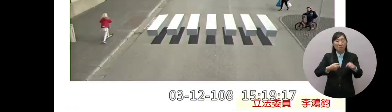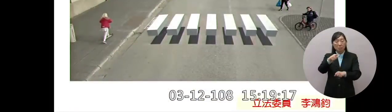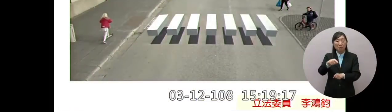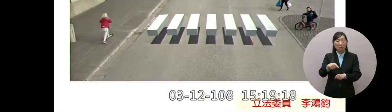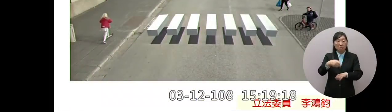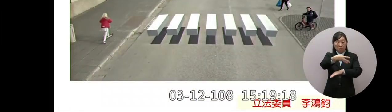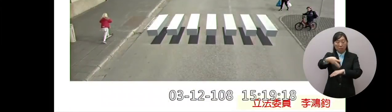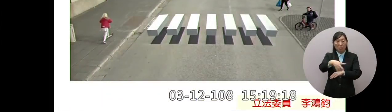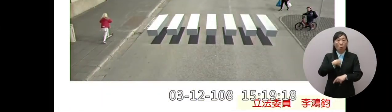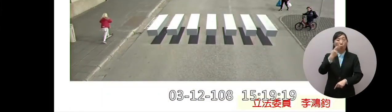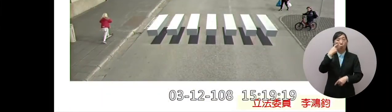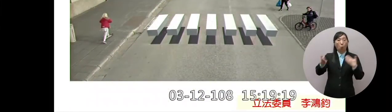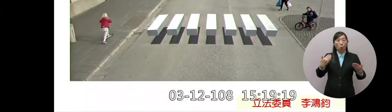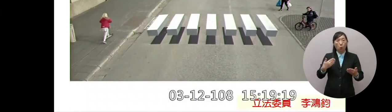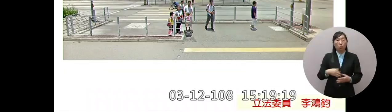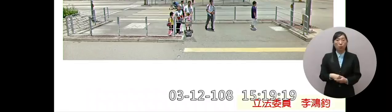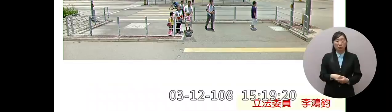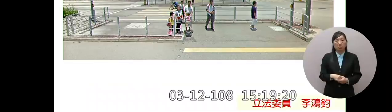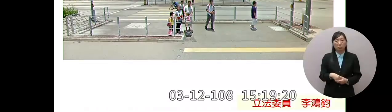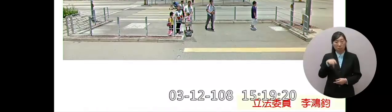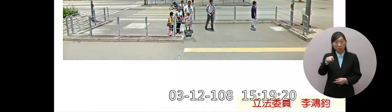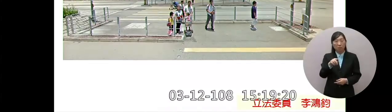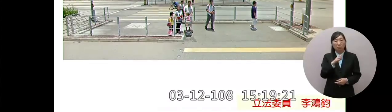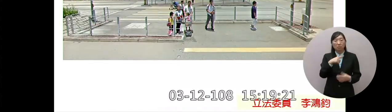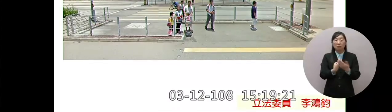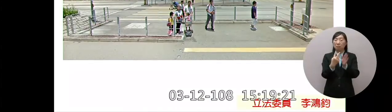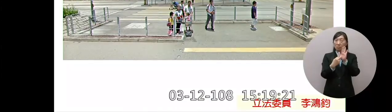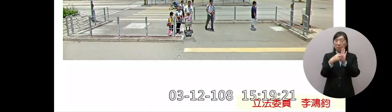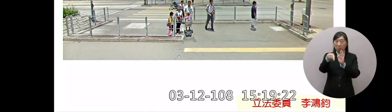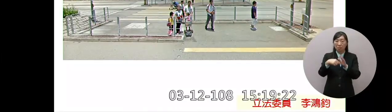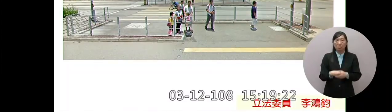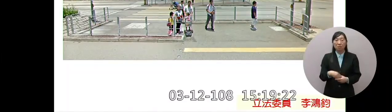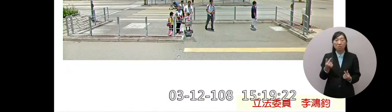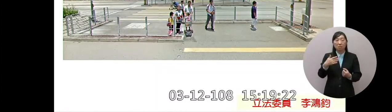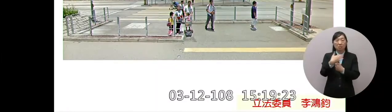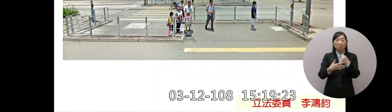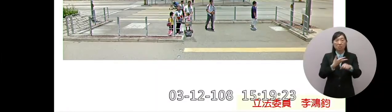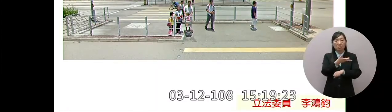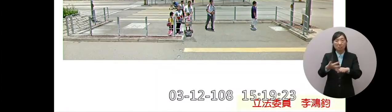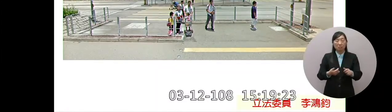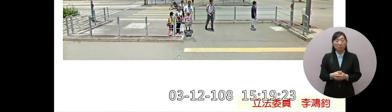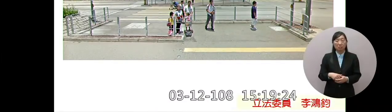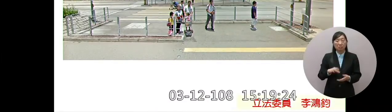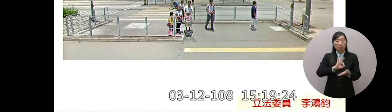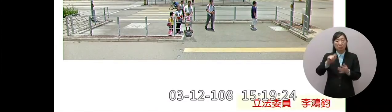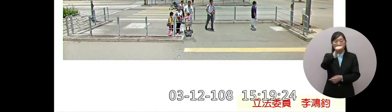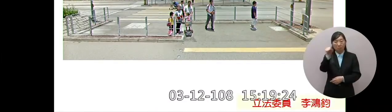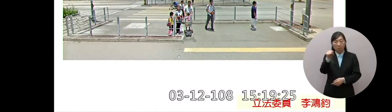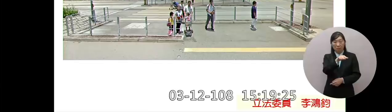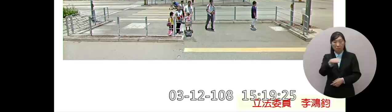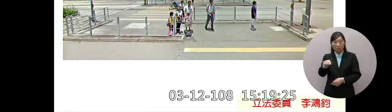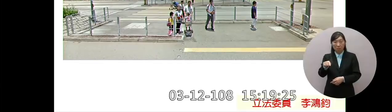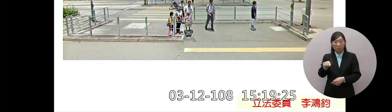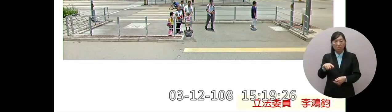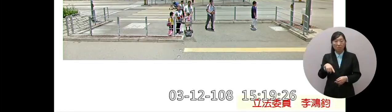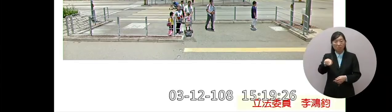一个例子啦，哦，一个例子，哦，这个就是我们所谓的庇护岛，哦，就是 Z 字形